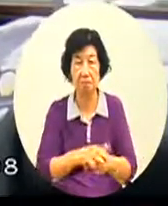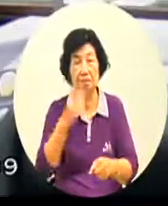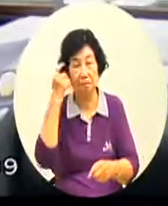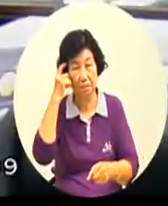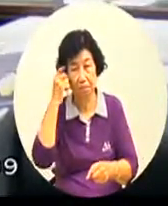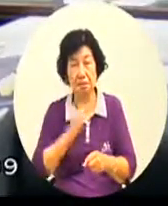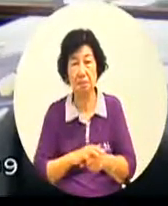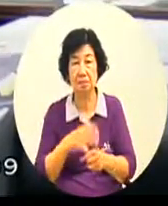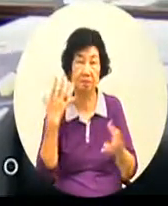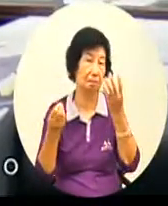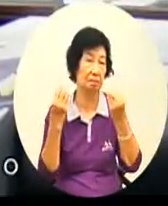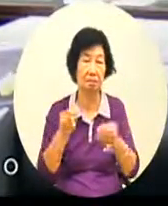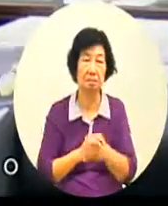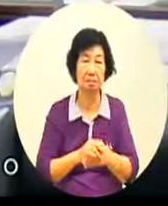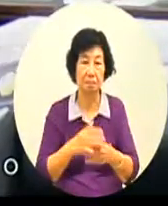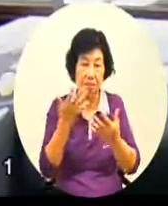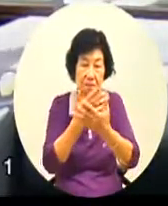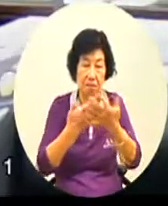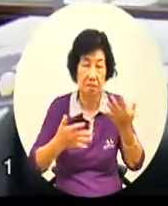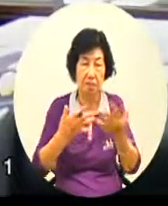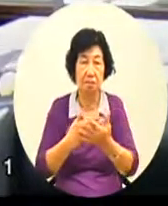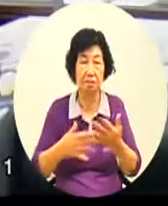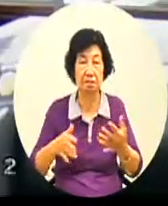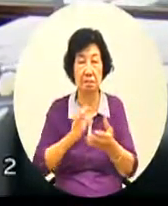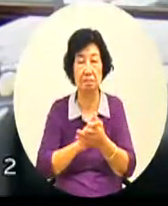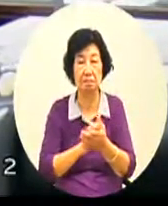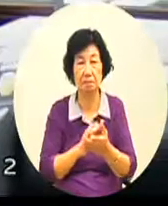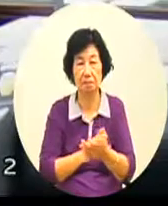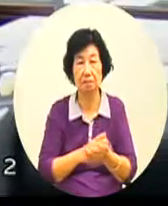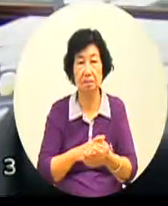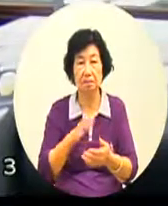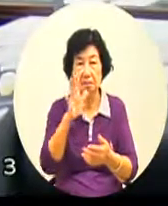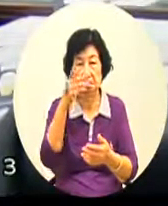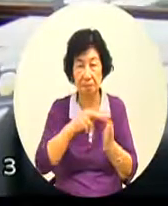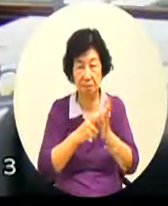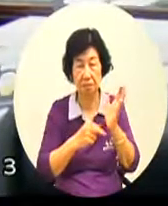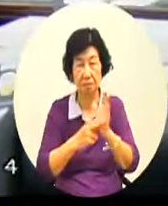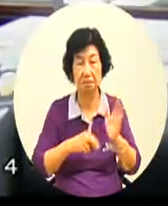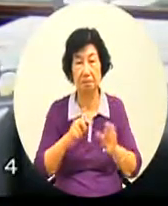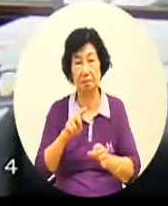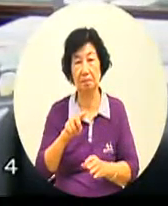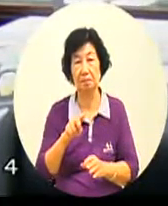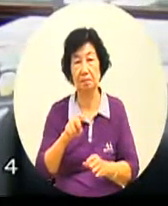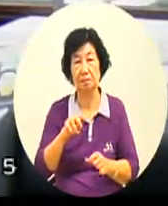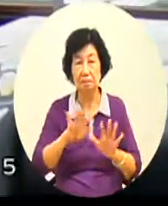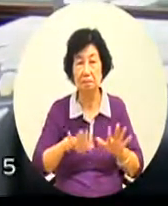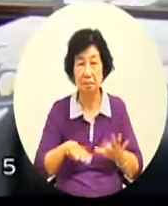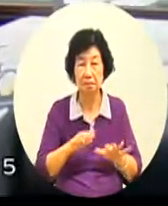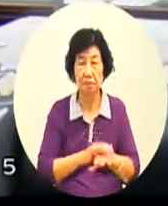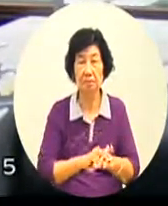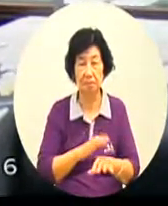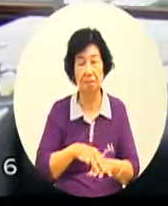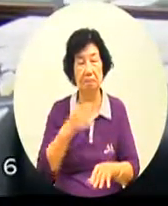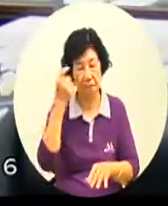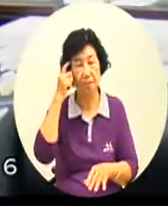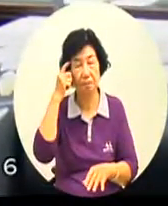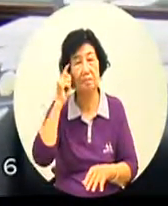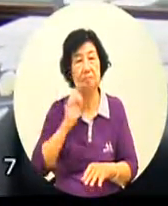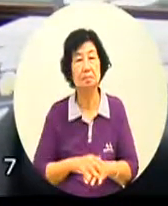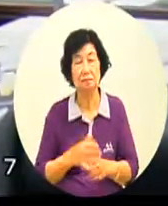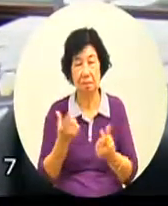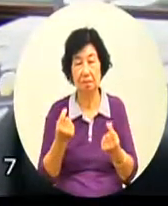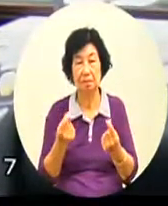了解网友为什么要这样说。那但是在这一次的调查资料的过程里头，我不 不得不有一点点的认同哦。那为什么会这